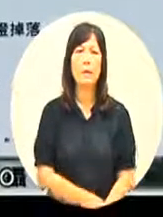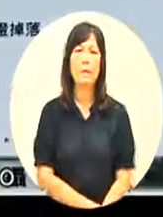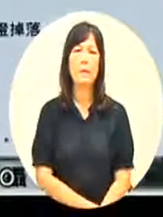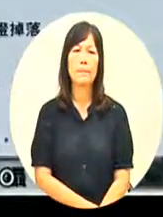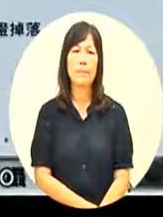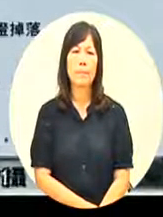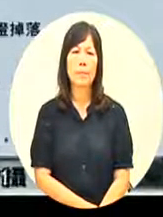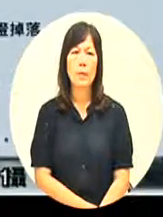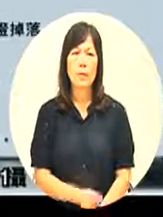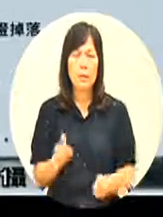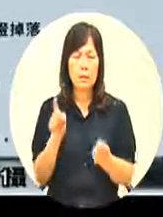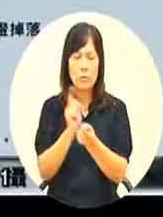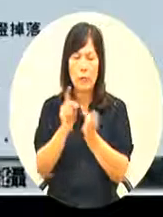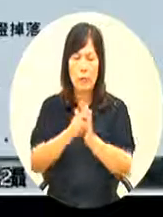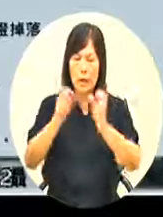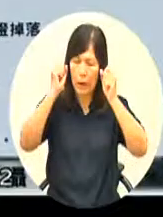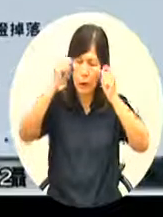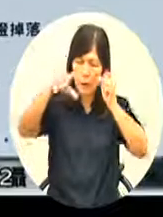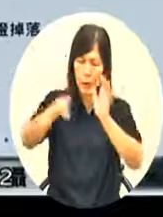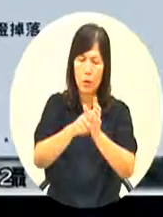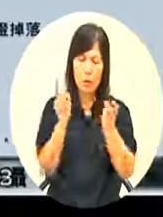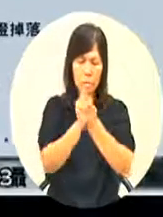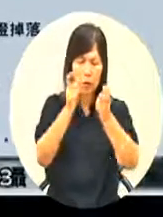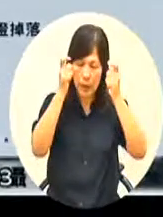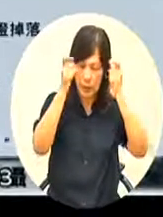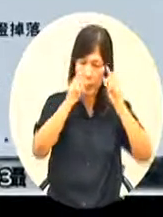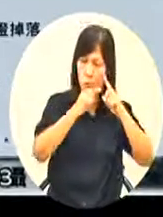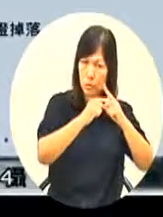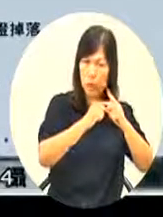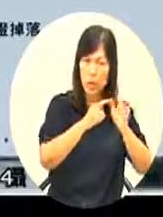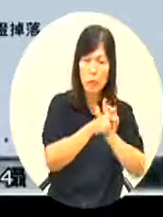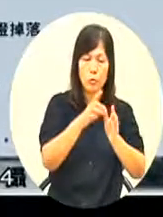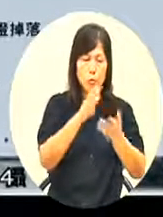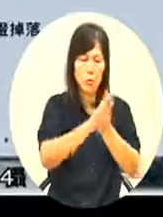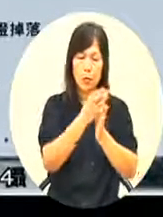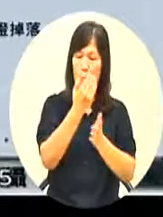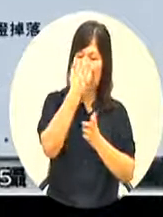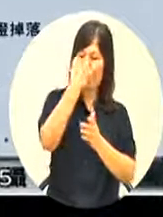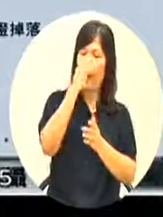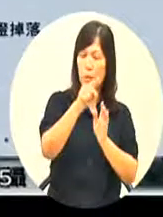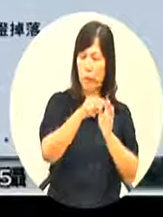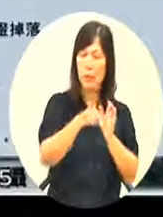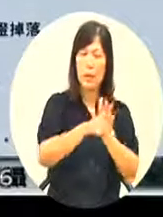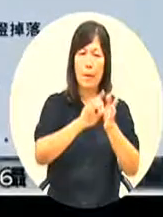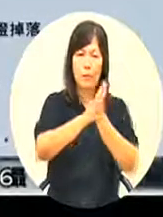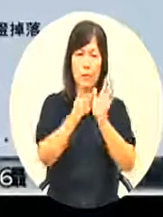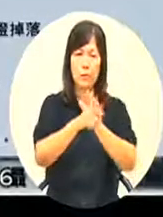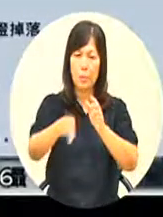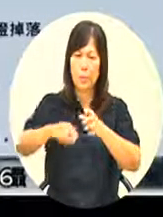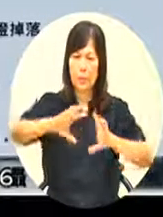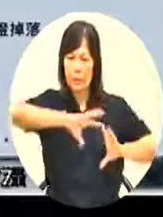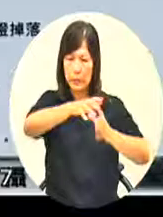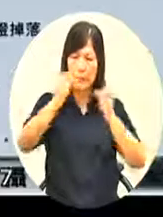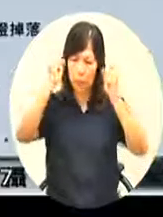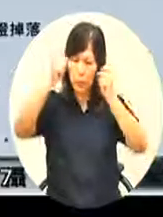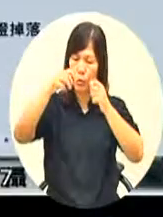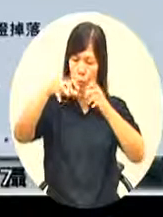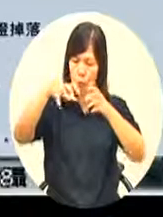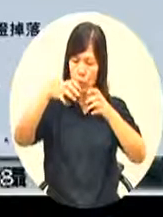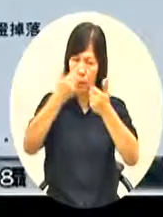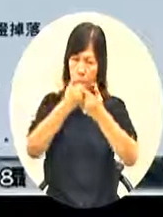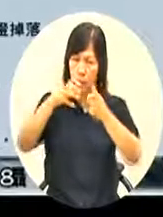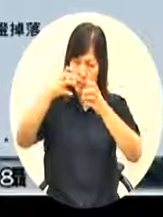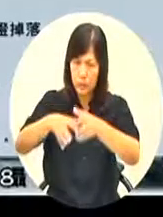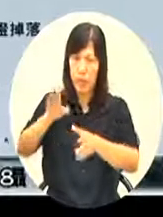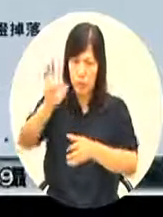为我觉得市运主场馆对于一个高雄人来讲，是一个骄傲，因为我们曾经在那边办过世界运动会。那后续的